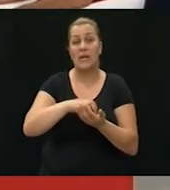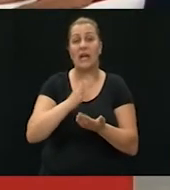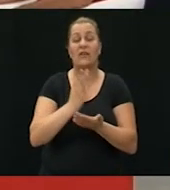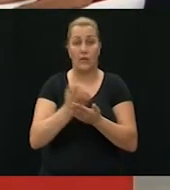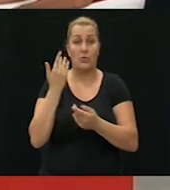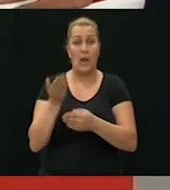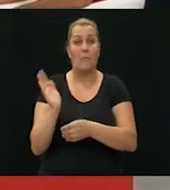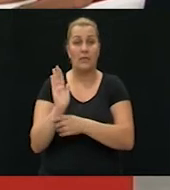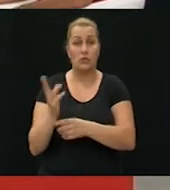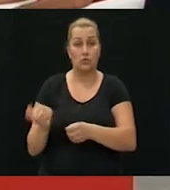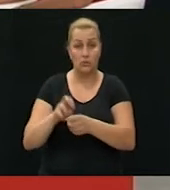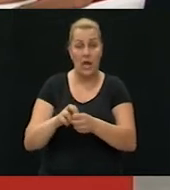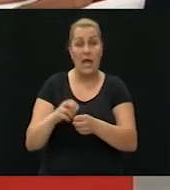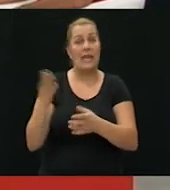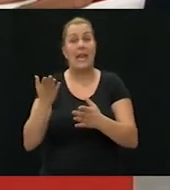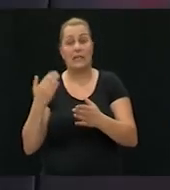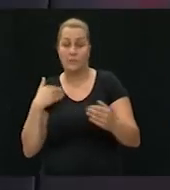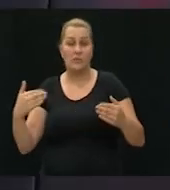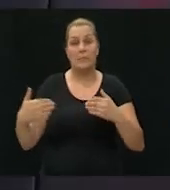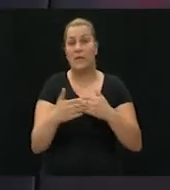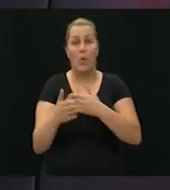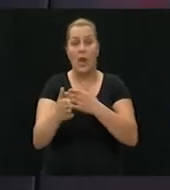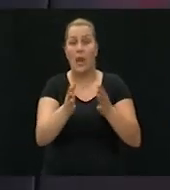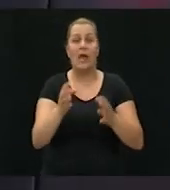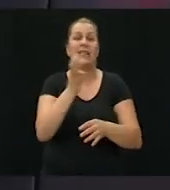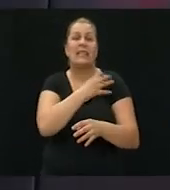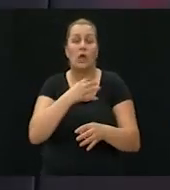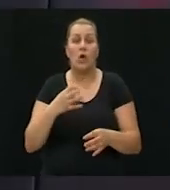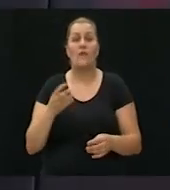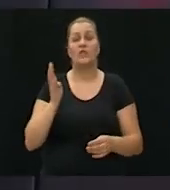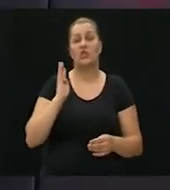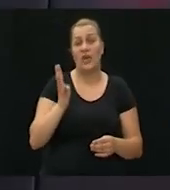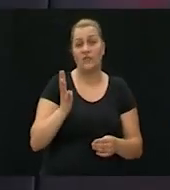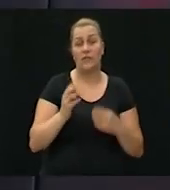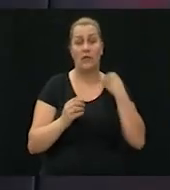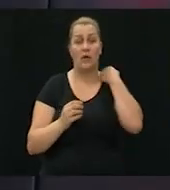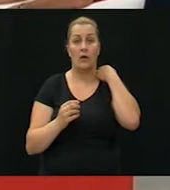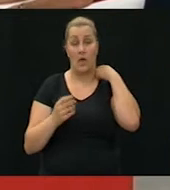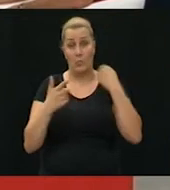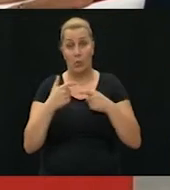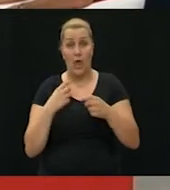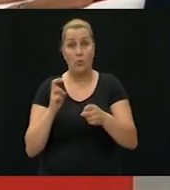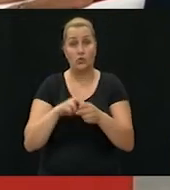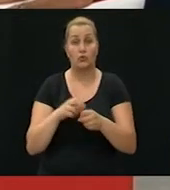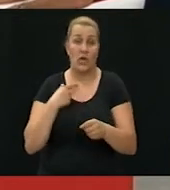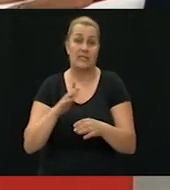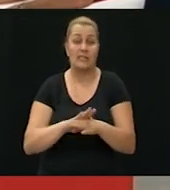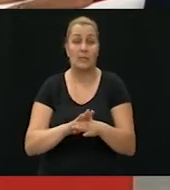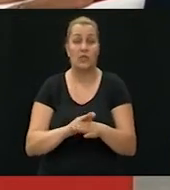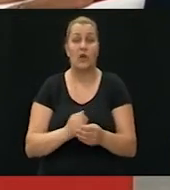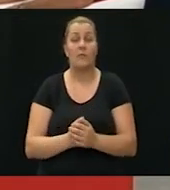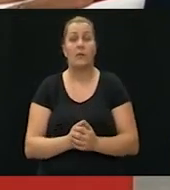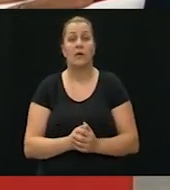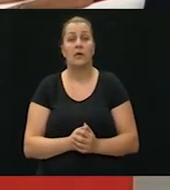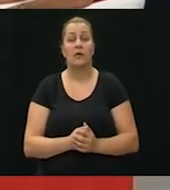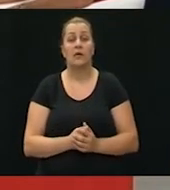bila prisutna, pa smo se negdje mimo ilazili Tigrovi, tako mi četvrta. Evo, ja mogu, ako mogu uskočiti, ja ispričavam se Ivek, evo,